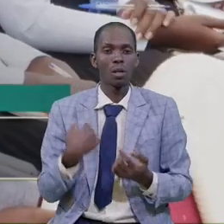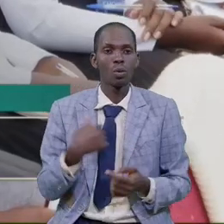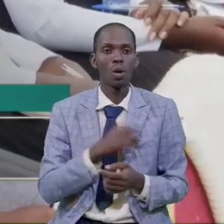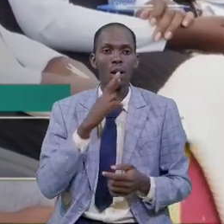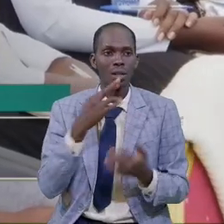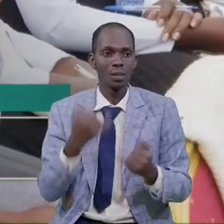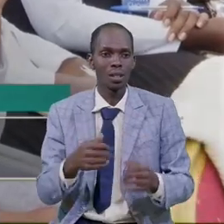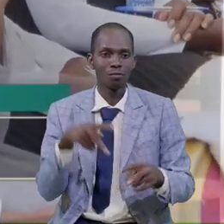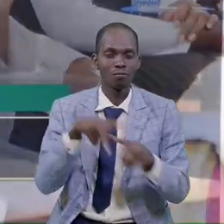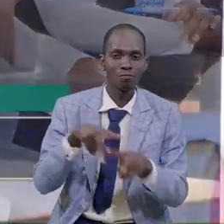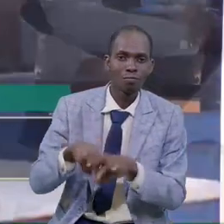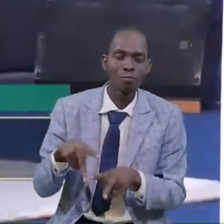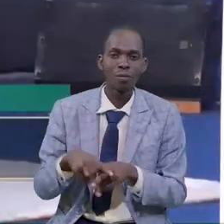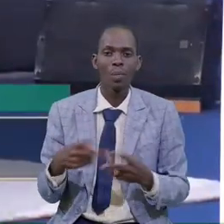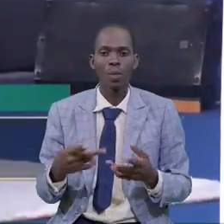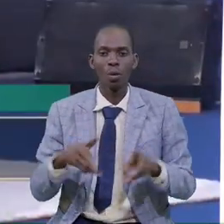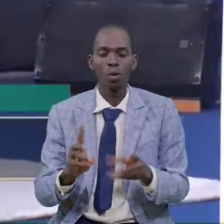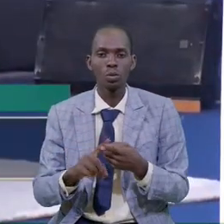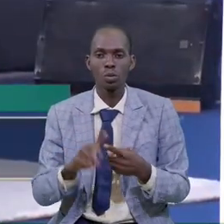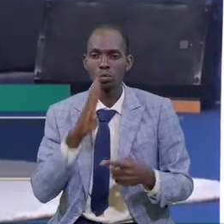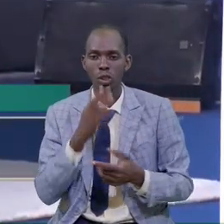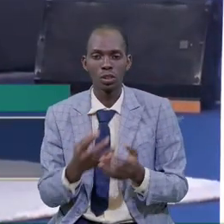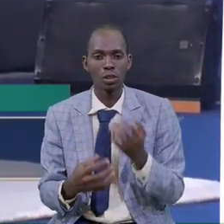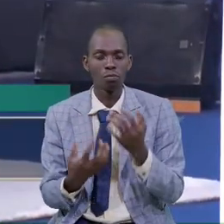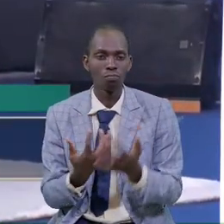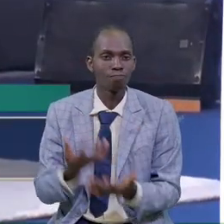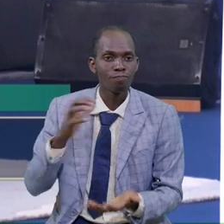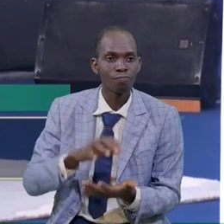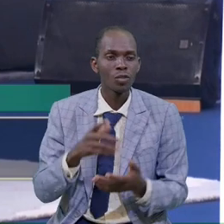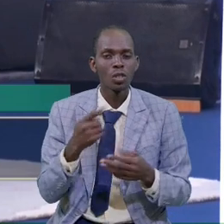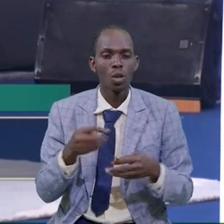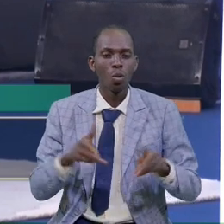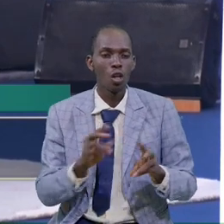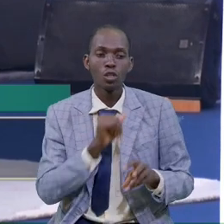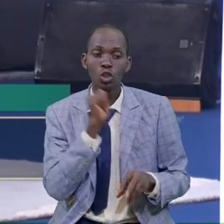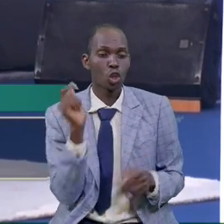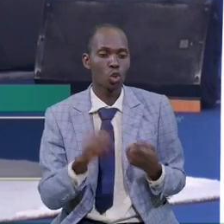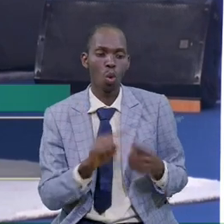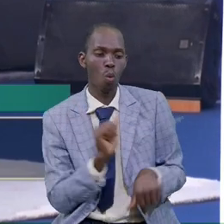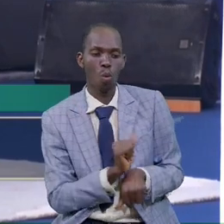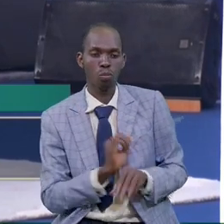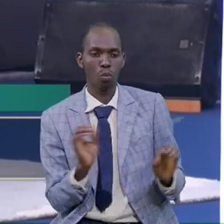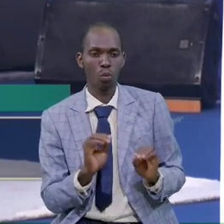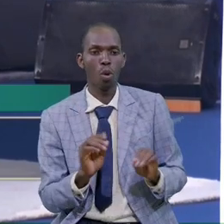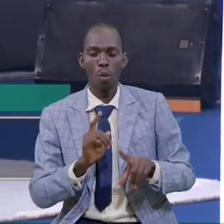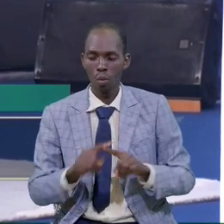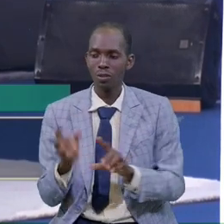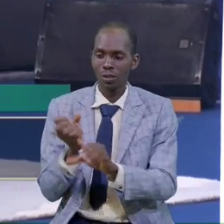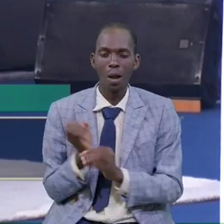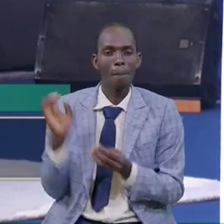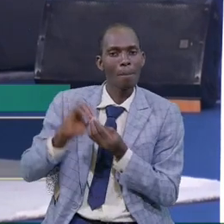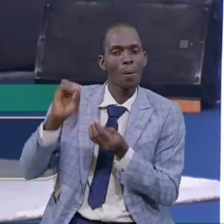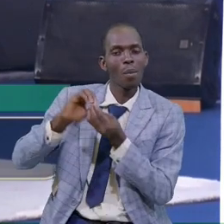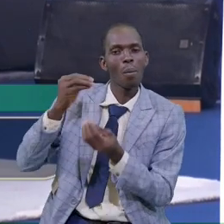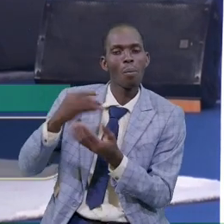nous cherchons les voies et moyens pour ne pas travailler, mais pour avoir beaucoup d'argent, plus que